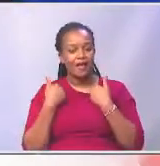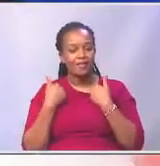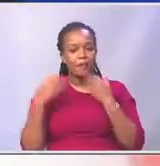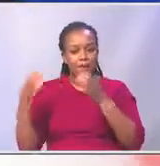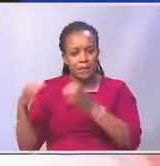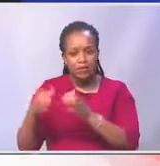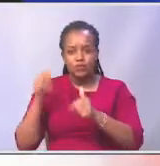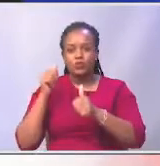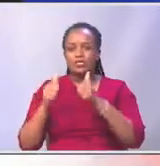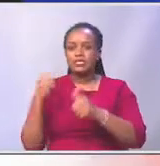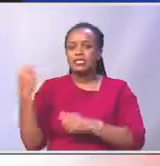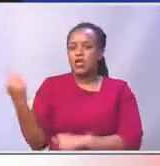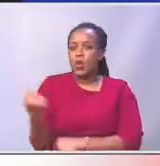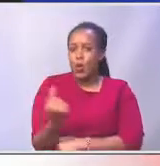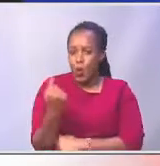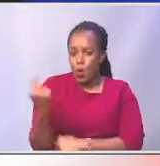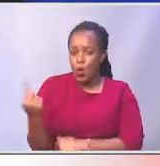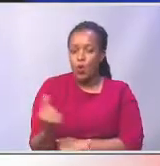chama ya kipekee ya